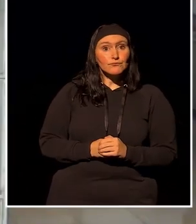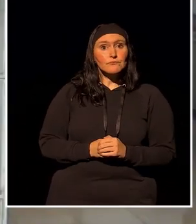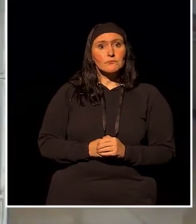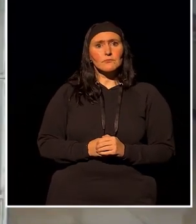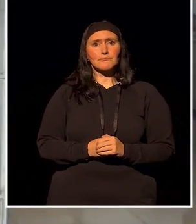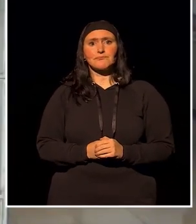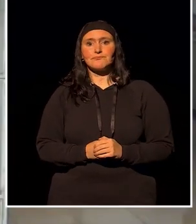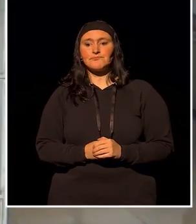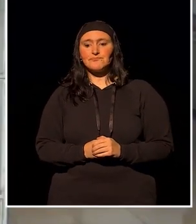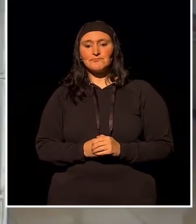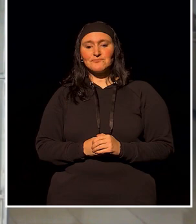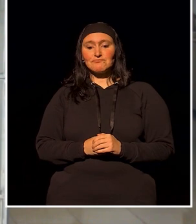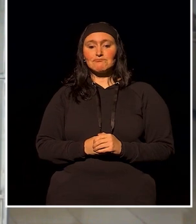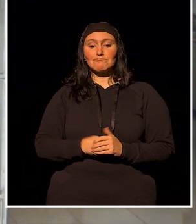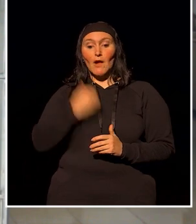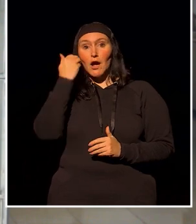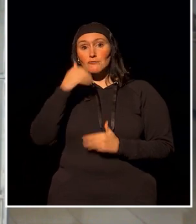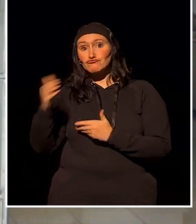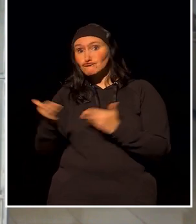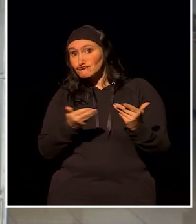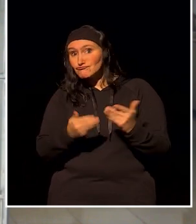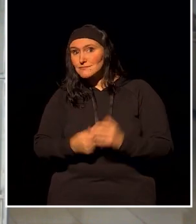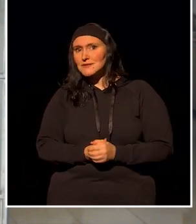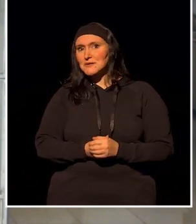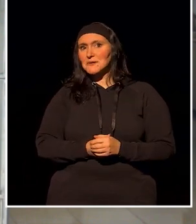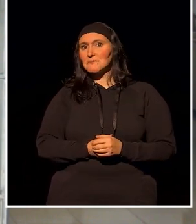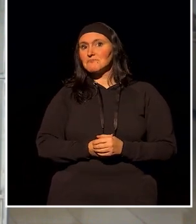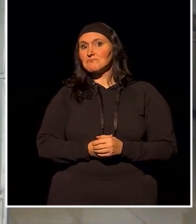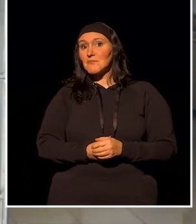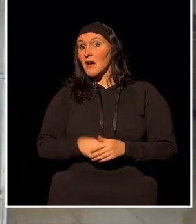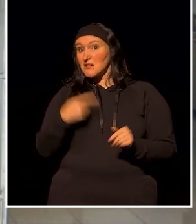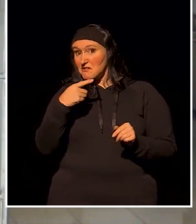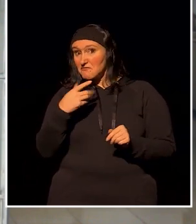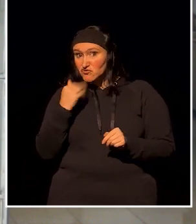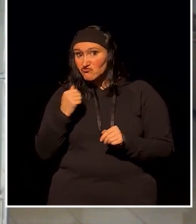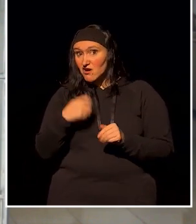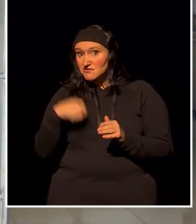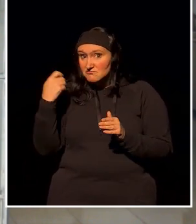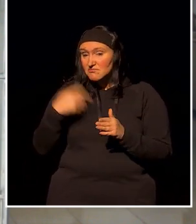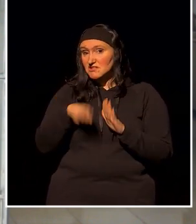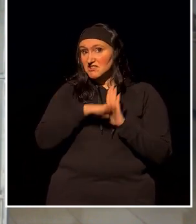Wie seht ihr das? Die Strafrechtsschraube anzuziehen?